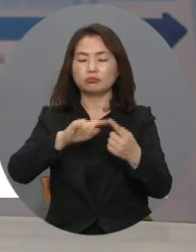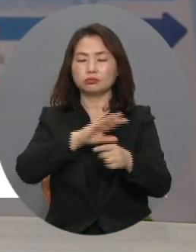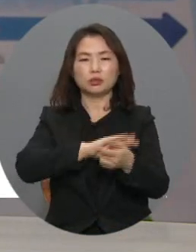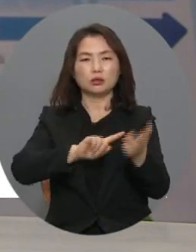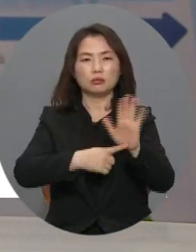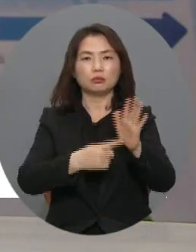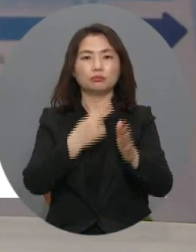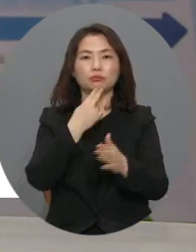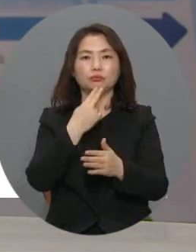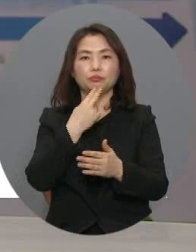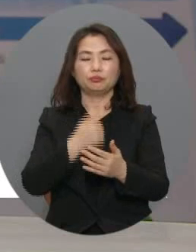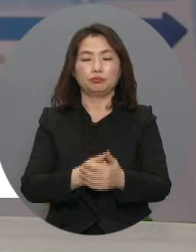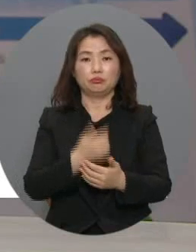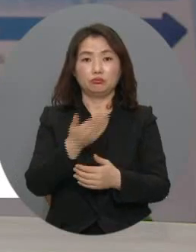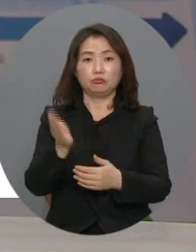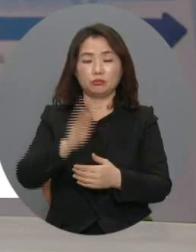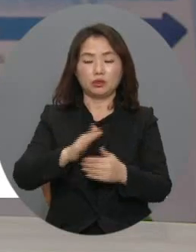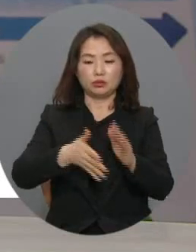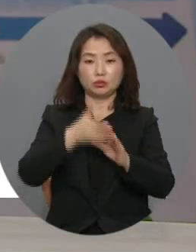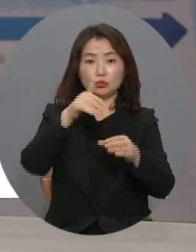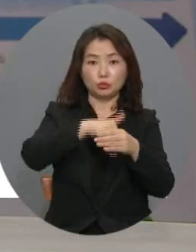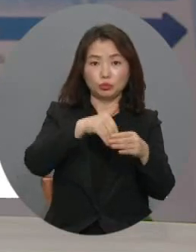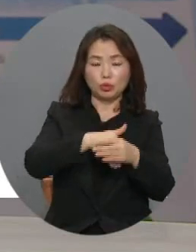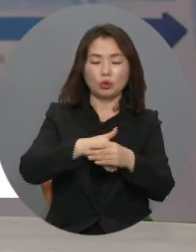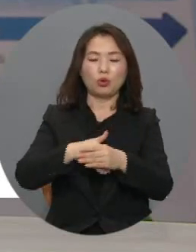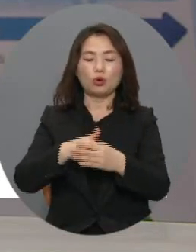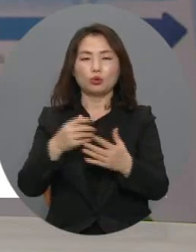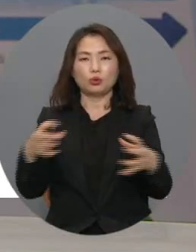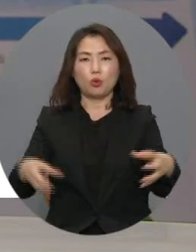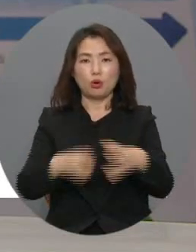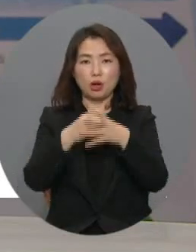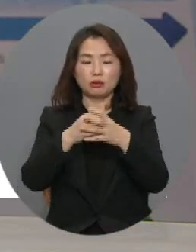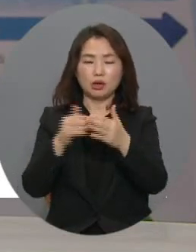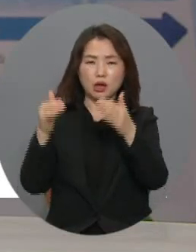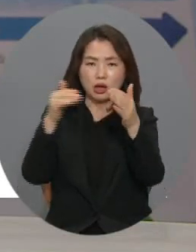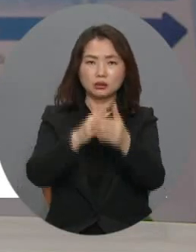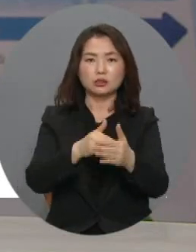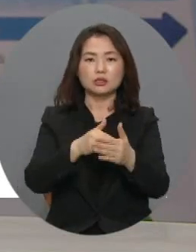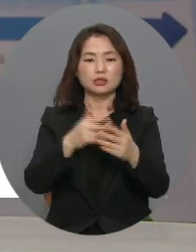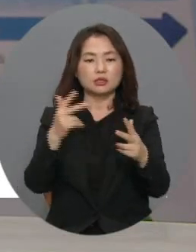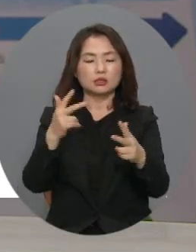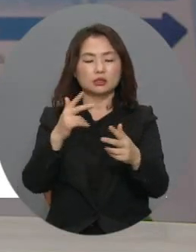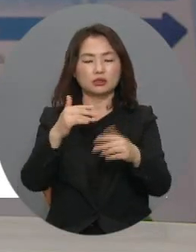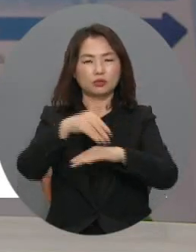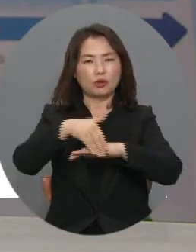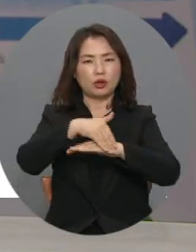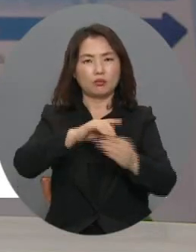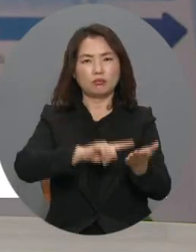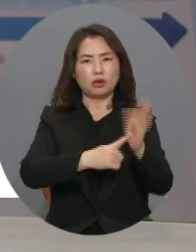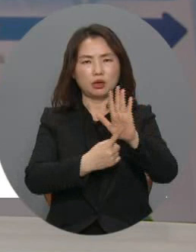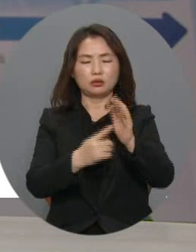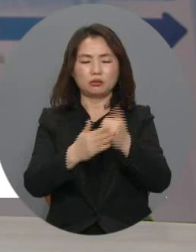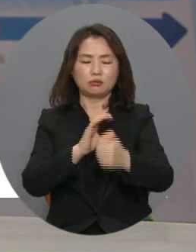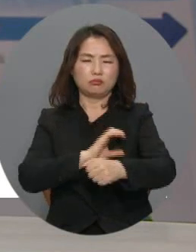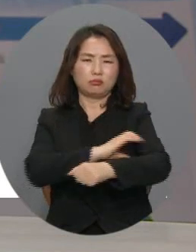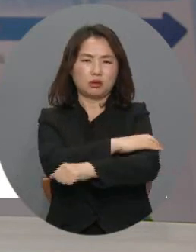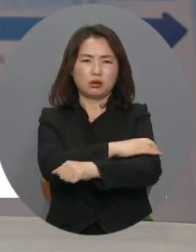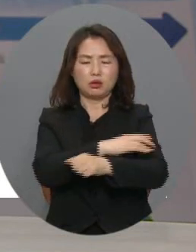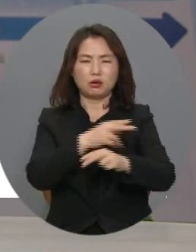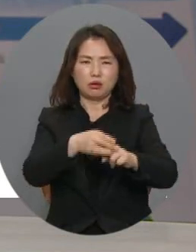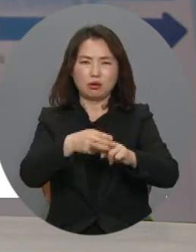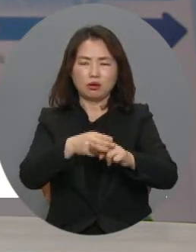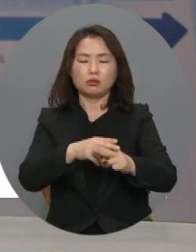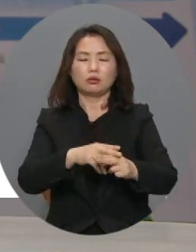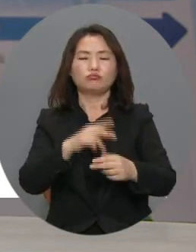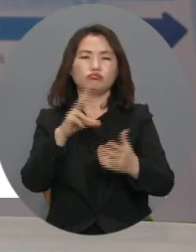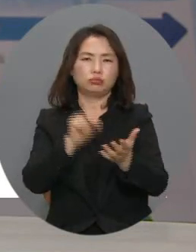있지 않습니다. 그런데도 주민투표와 통합정부 출범까지 최종 일정이 제시돼 월권 논란까지 불거지고